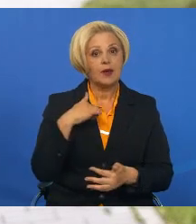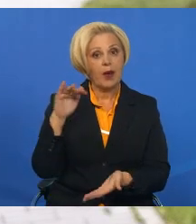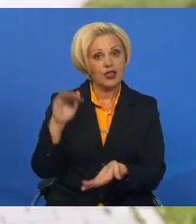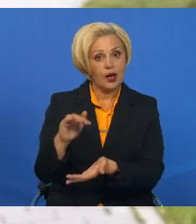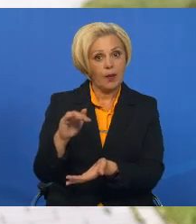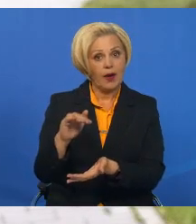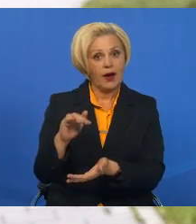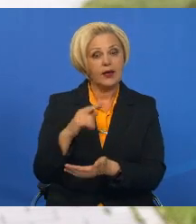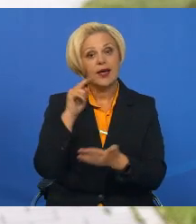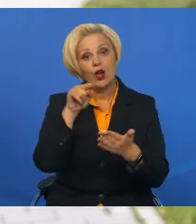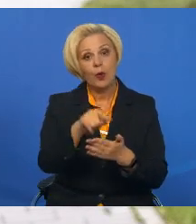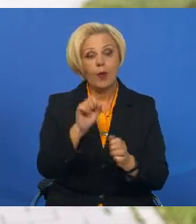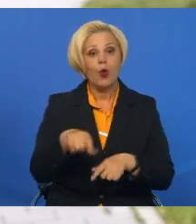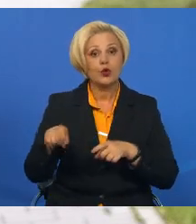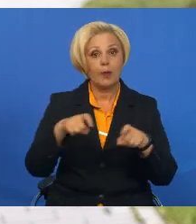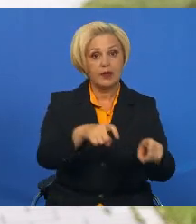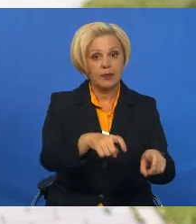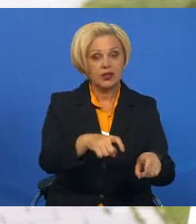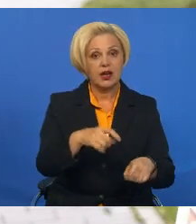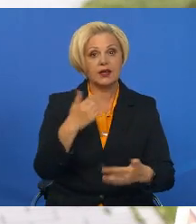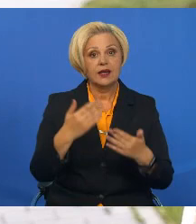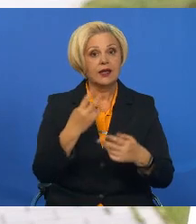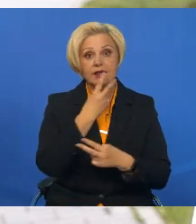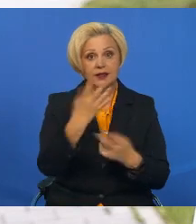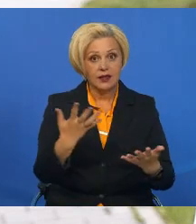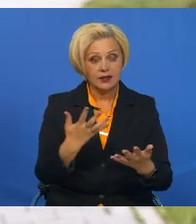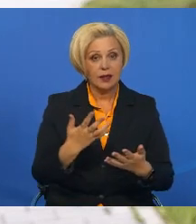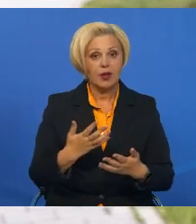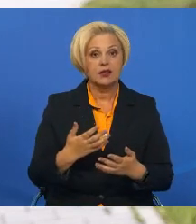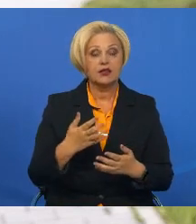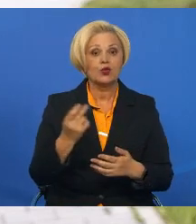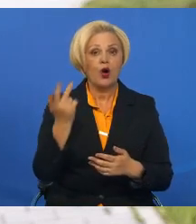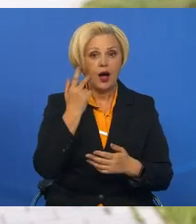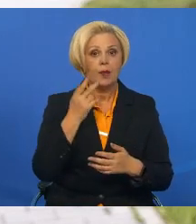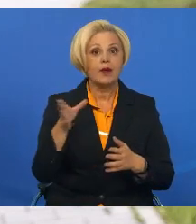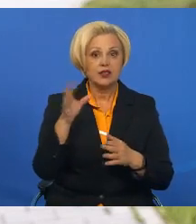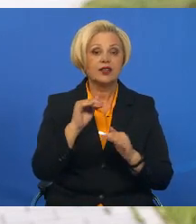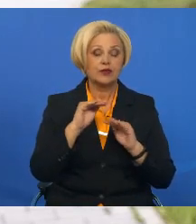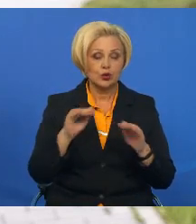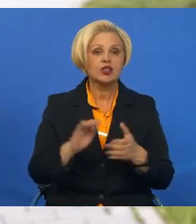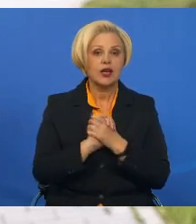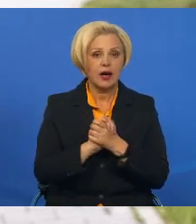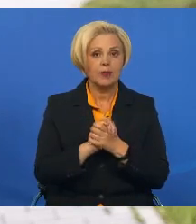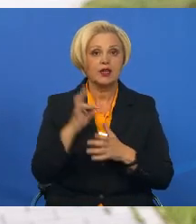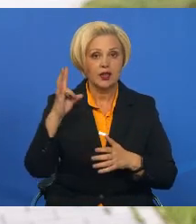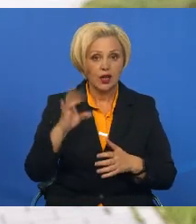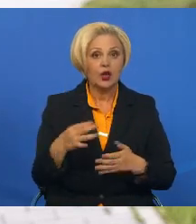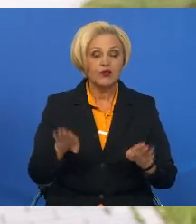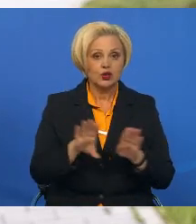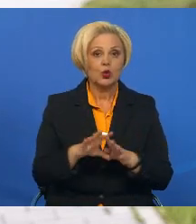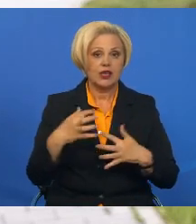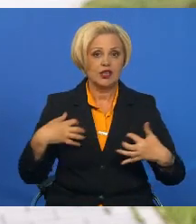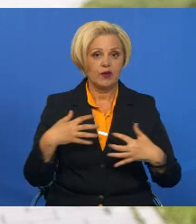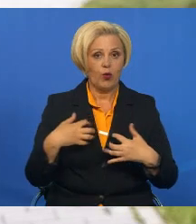маленькая, любопытная, может подбежать, если не заметить, то обычно все очень тихо, мирно, но это все-таки